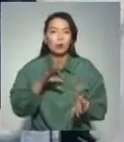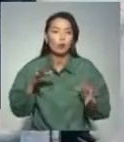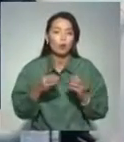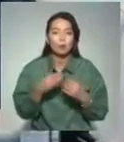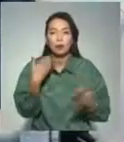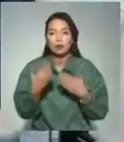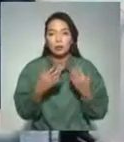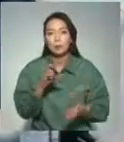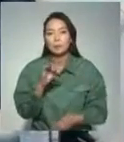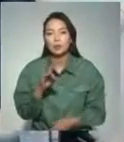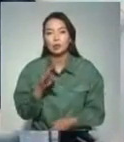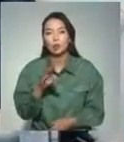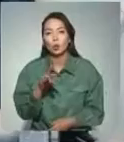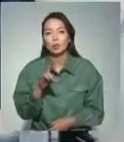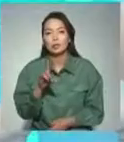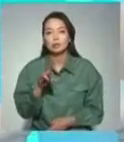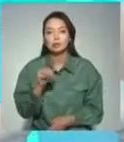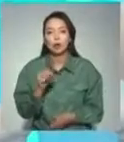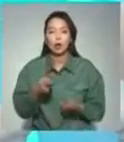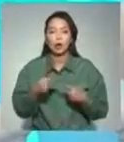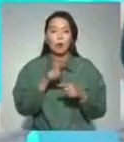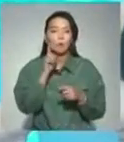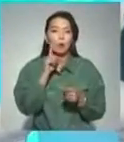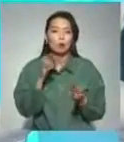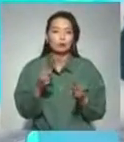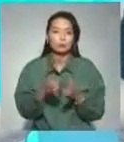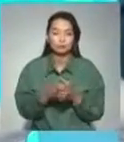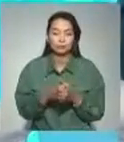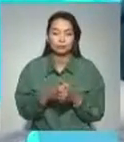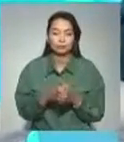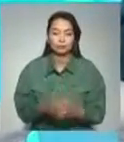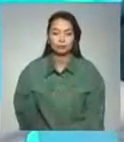площадке организованный молодежным крылом